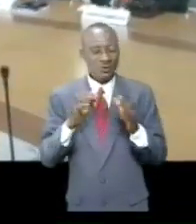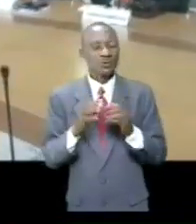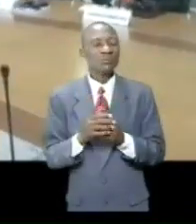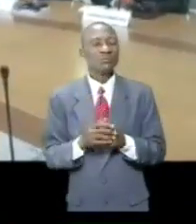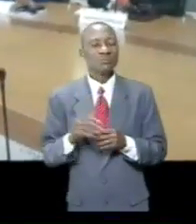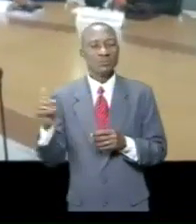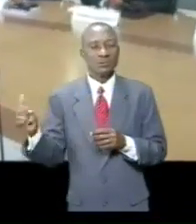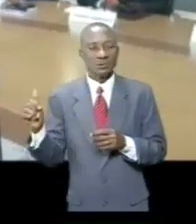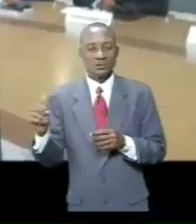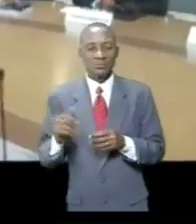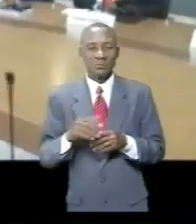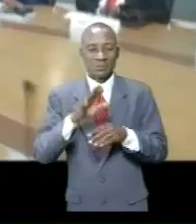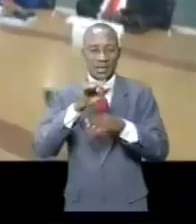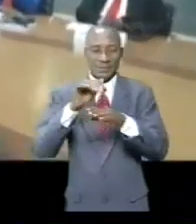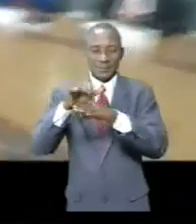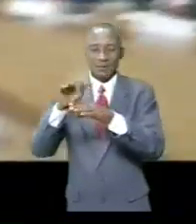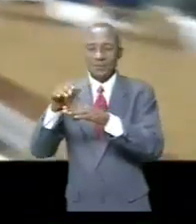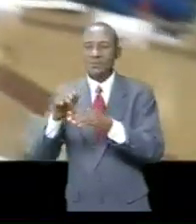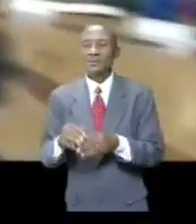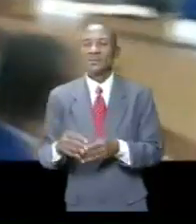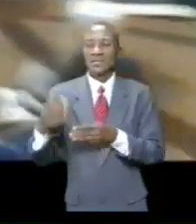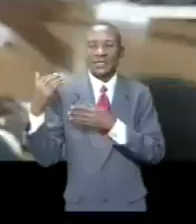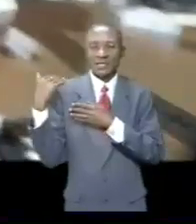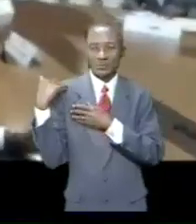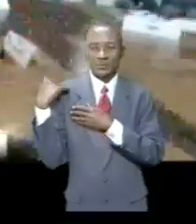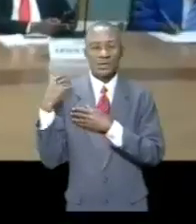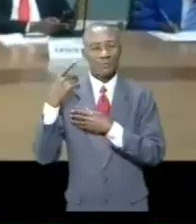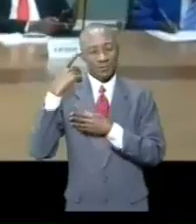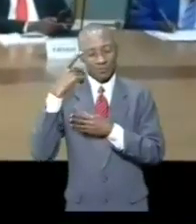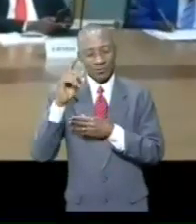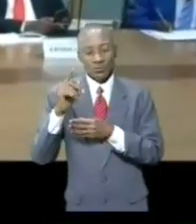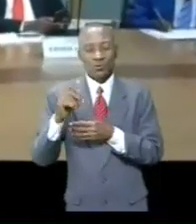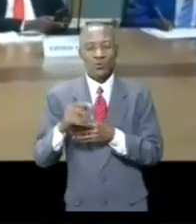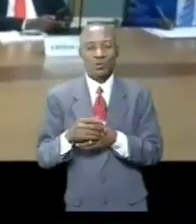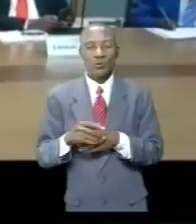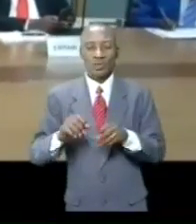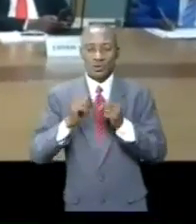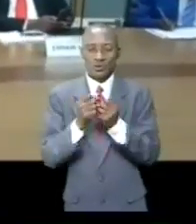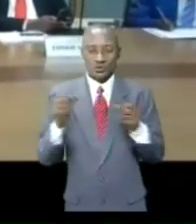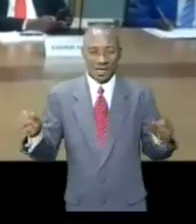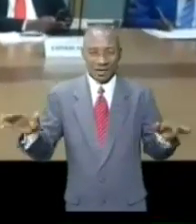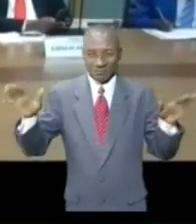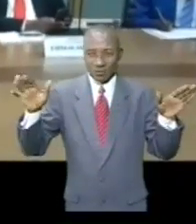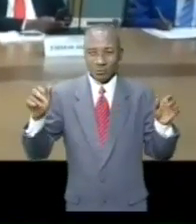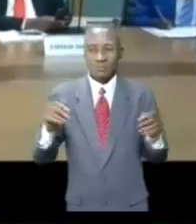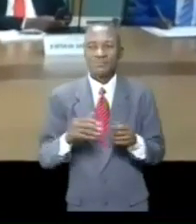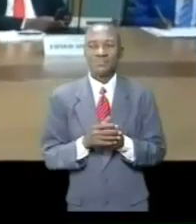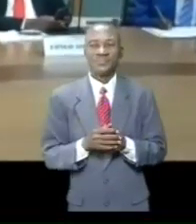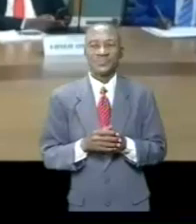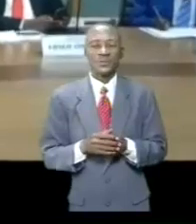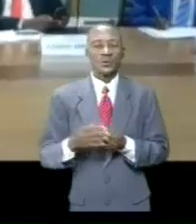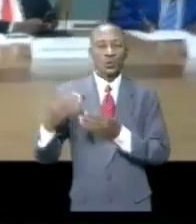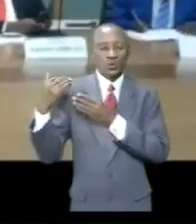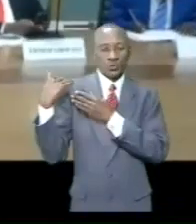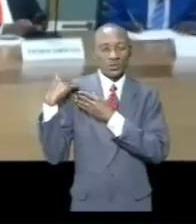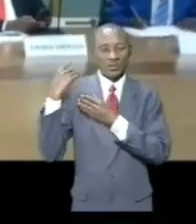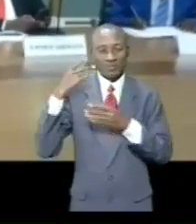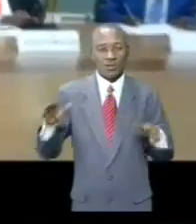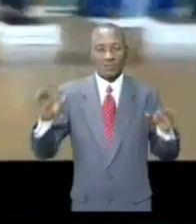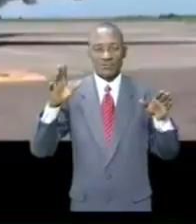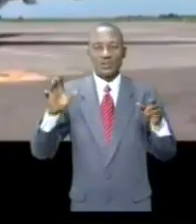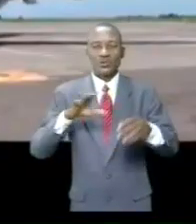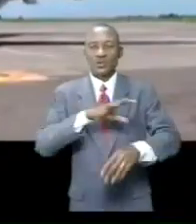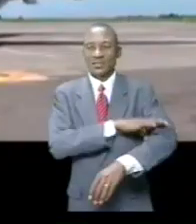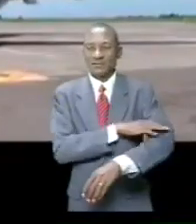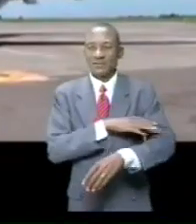Mukanzu, avec les DG du secteur de l'aéronautique. AAC, Autorité de l'aviation civile, RVA,